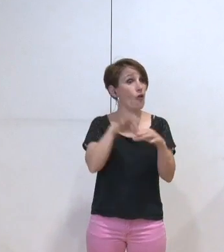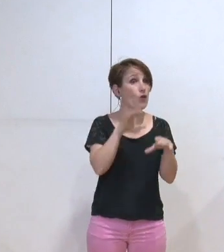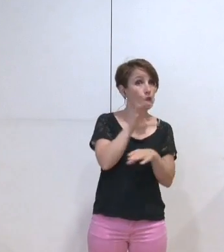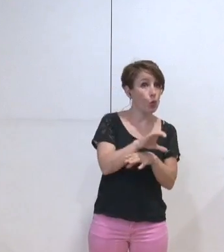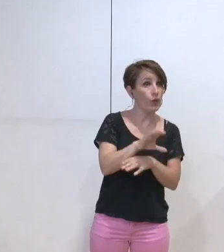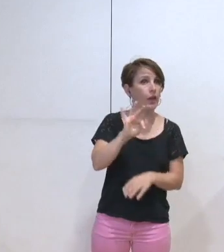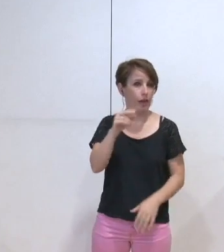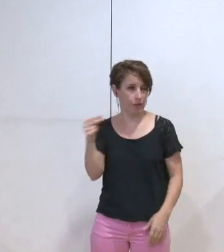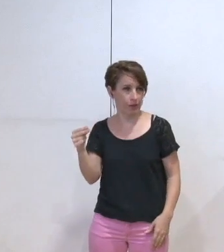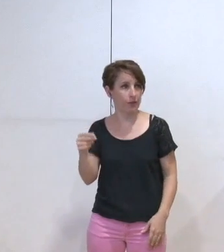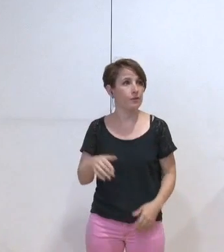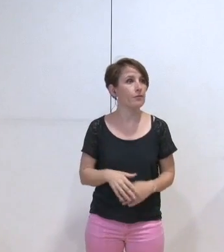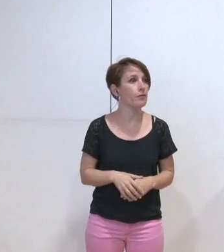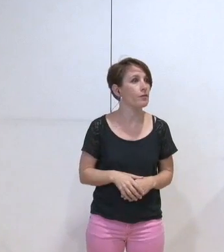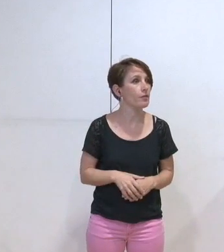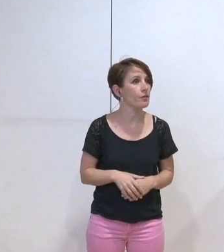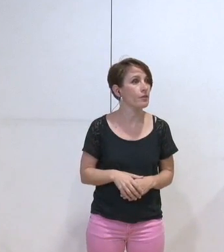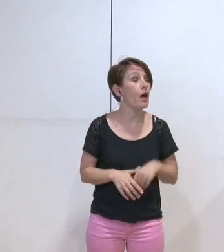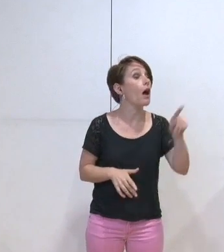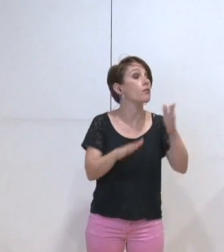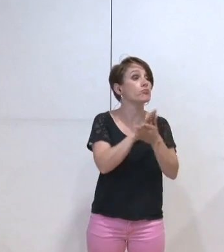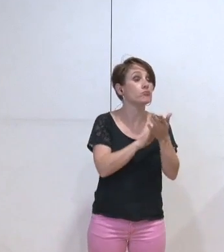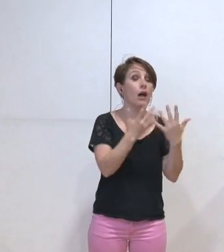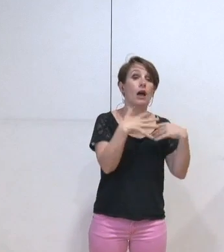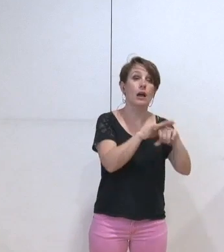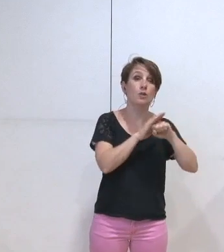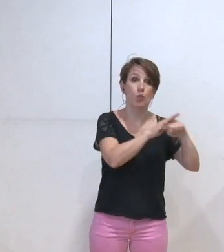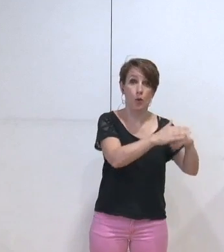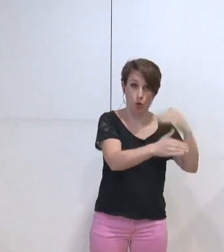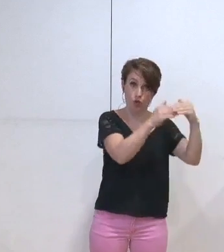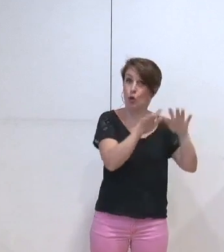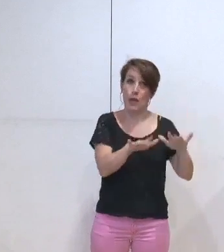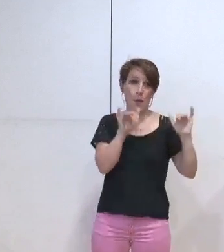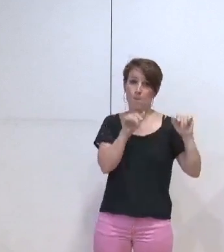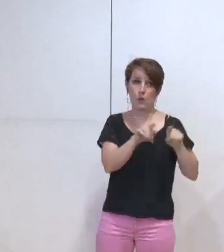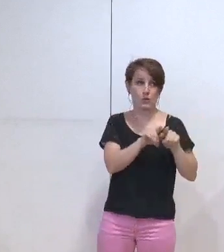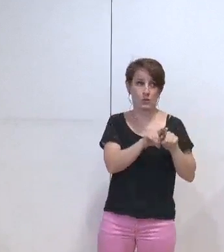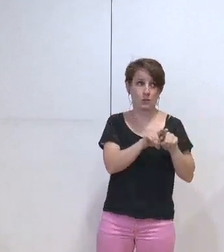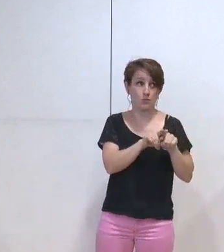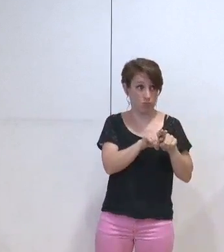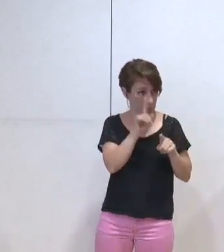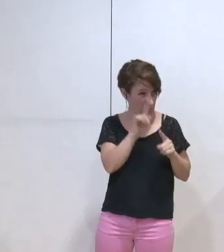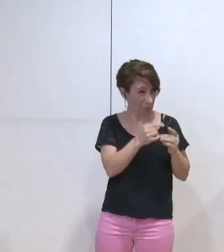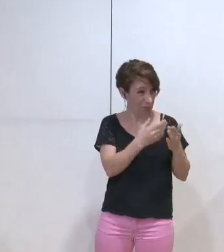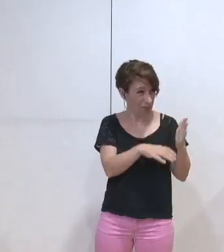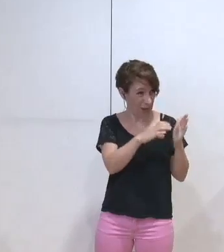Front national abstention également du rassemblement de gauche et de progrès sur cette